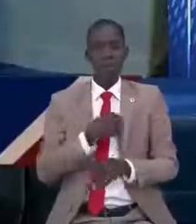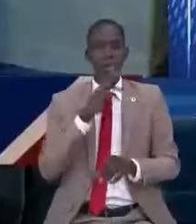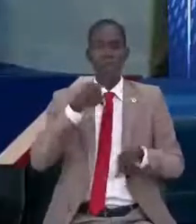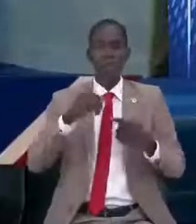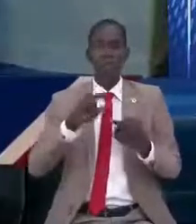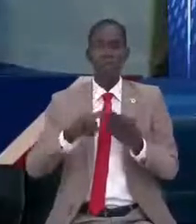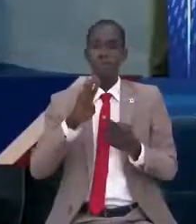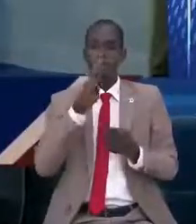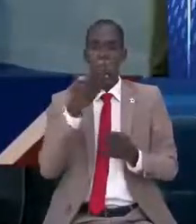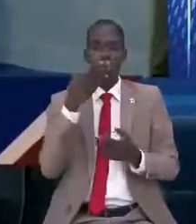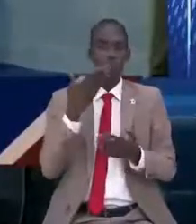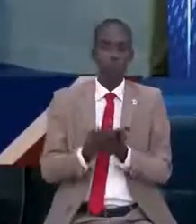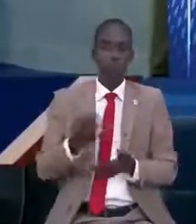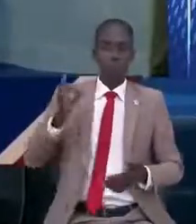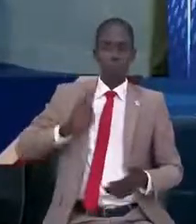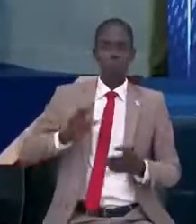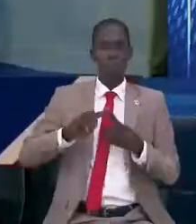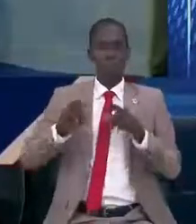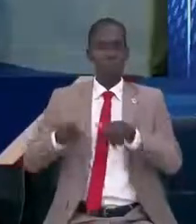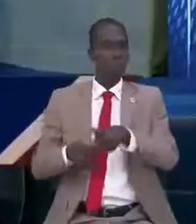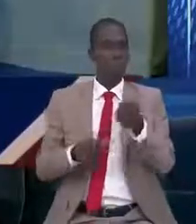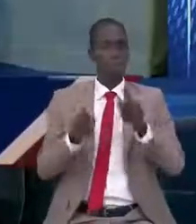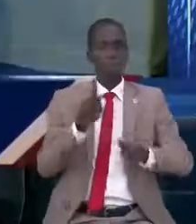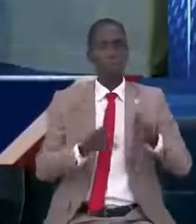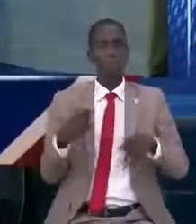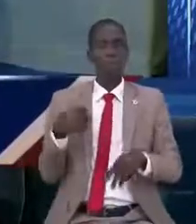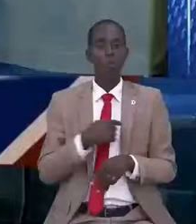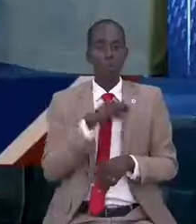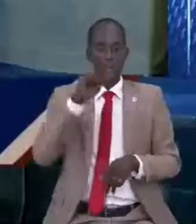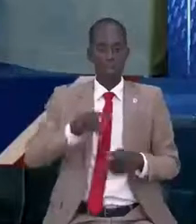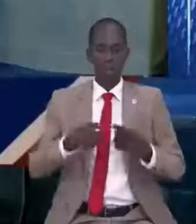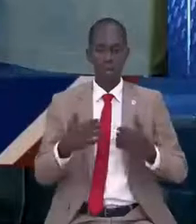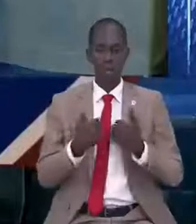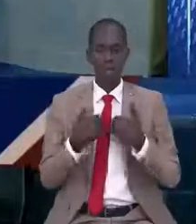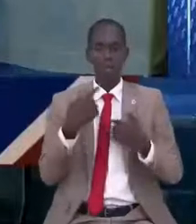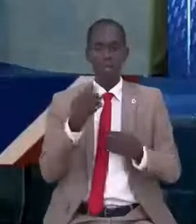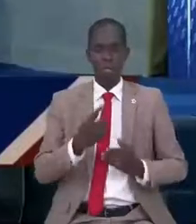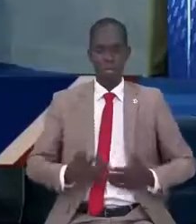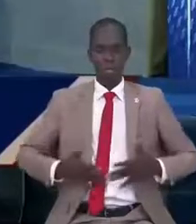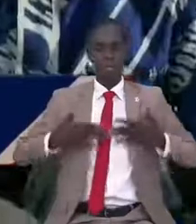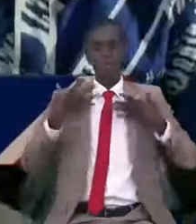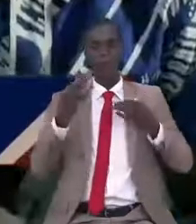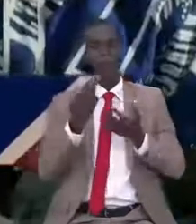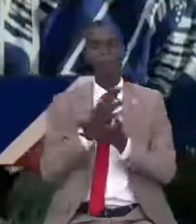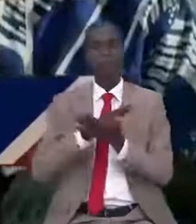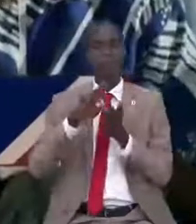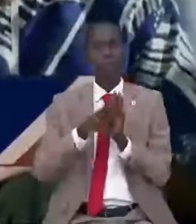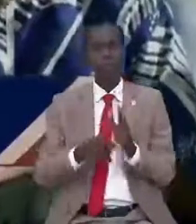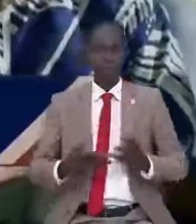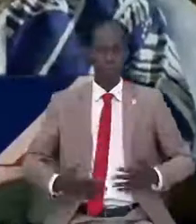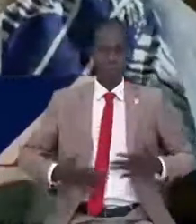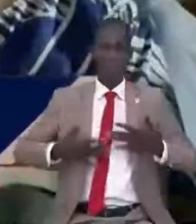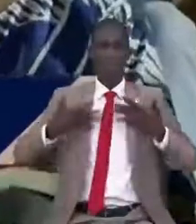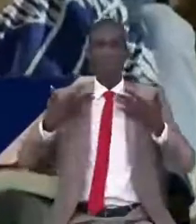allons être un avantage pour les gens, nous devons avoir la vie de sainteté. La